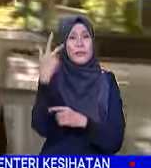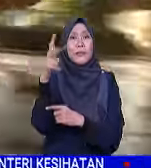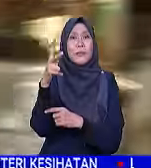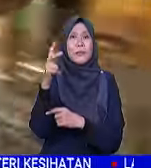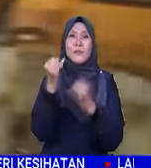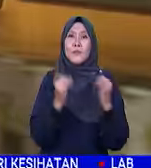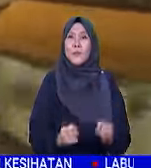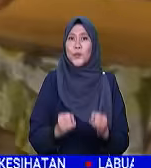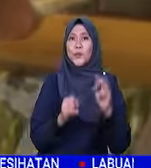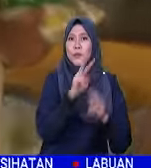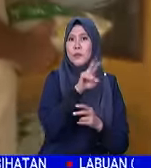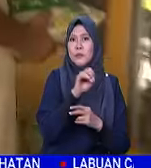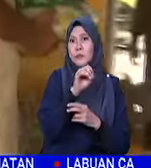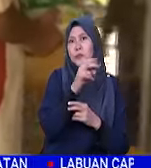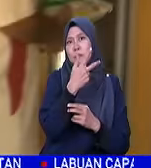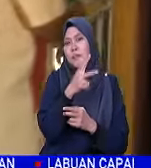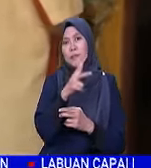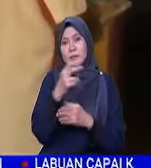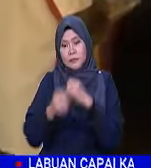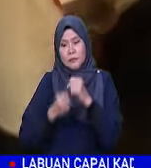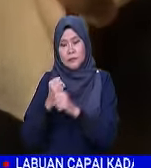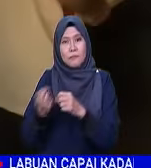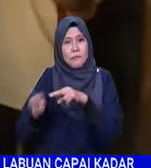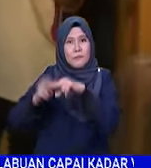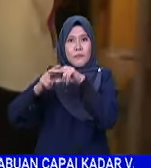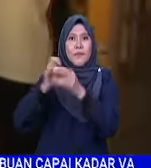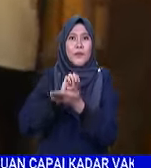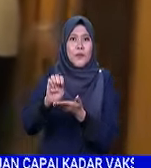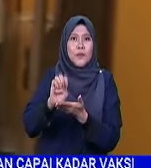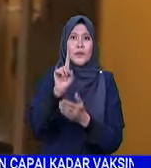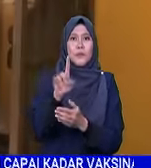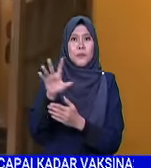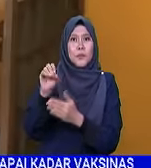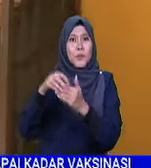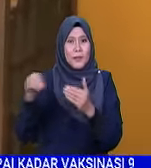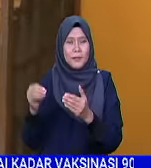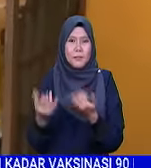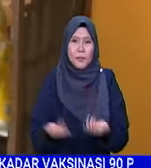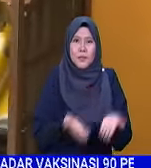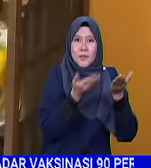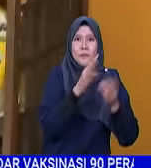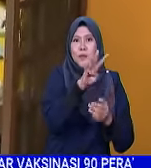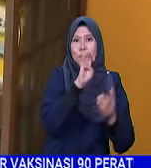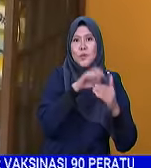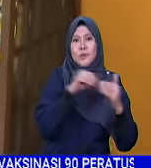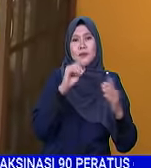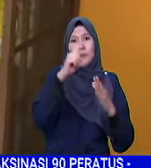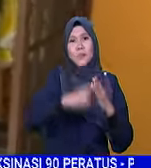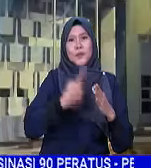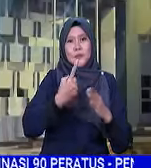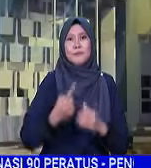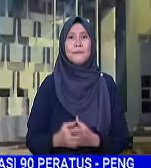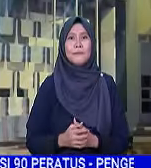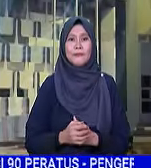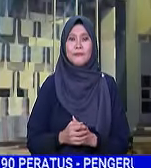pada 2013 kepada 80 orang tahun ini seiring peningkatan allowance dari RM150 ke RM400 sebulan.